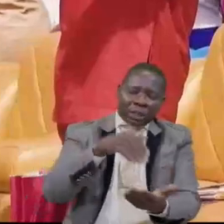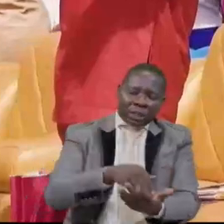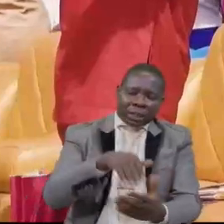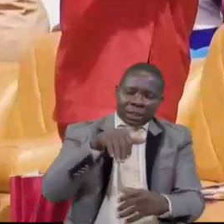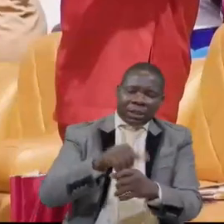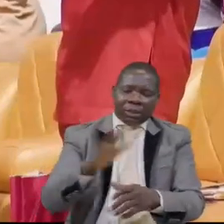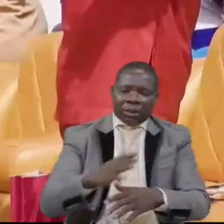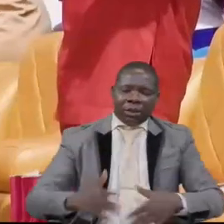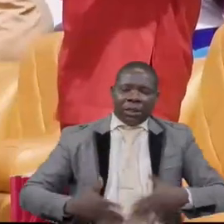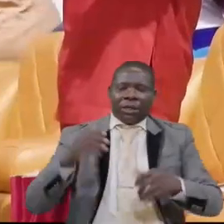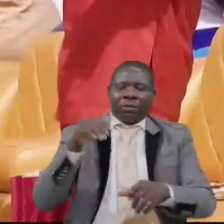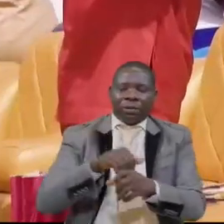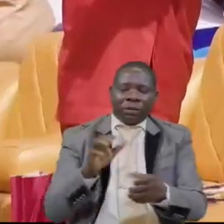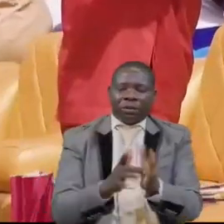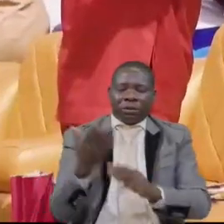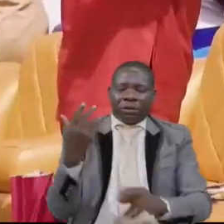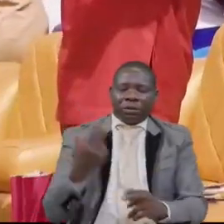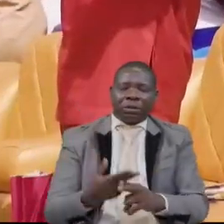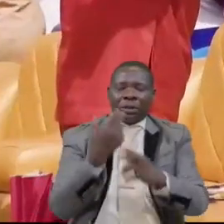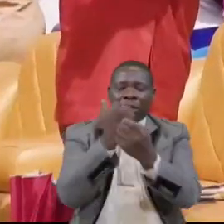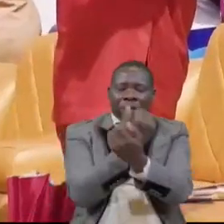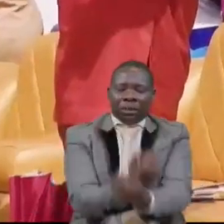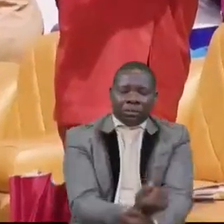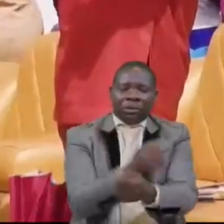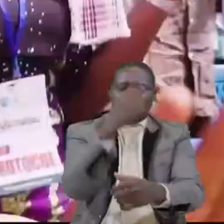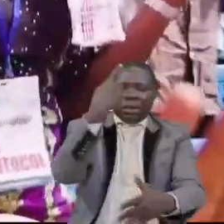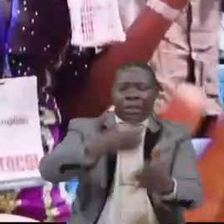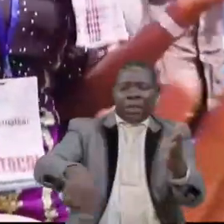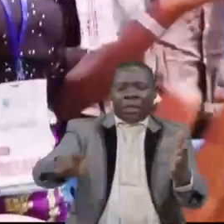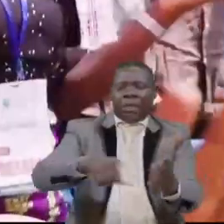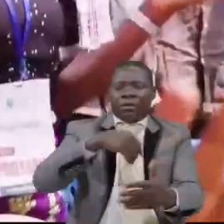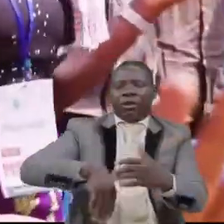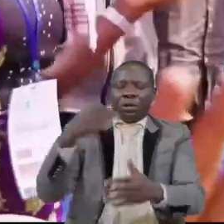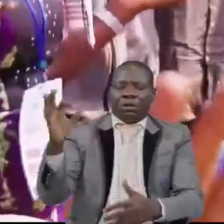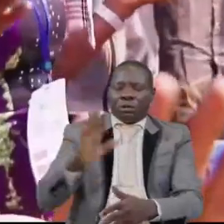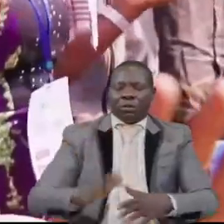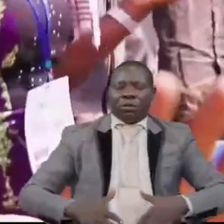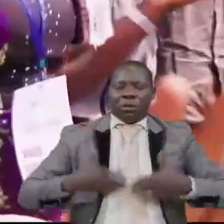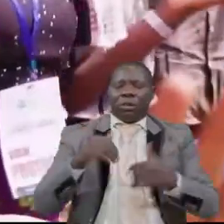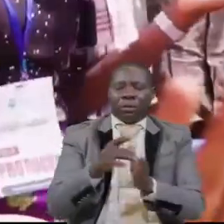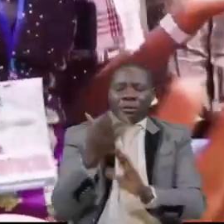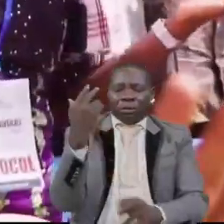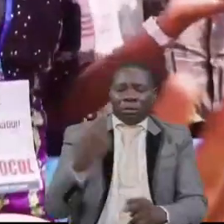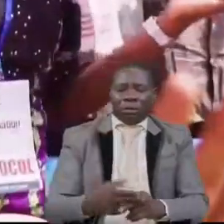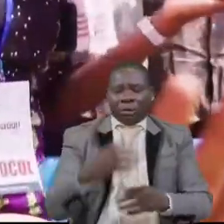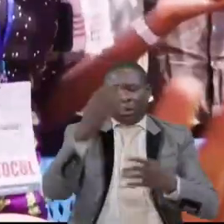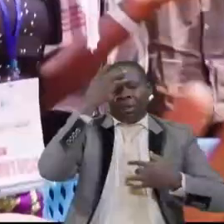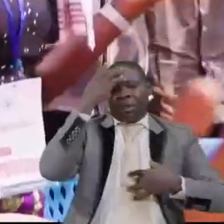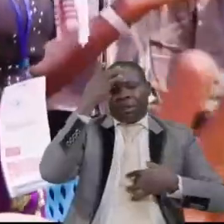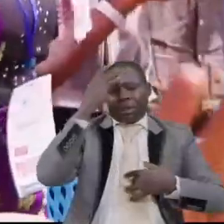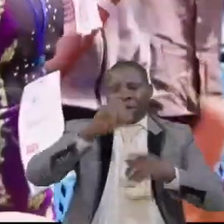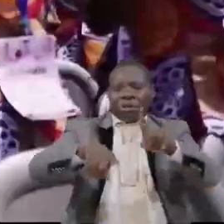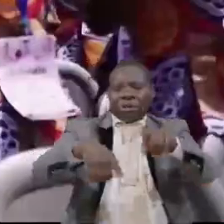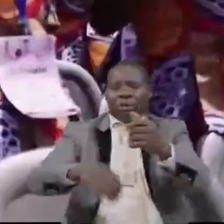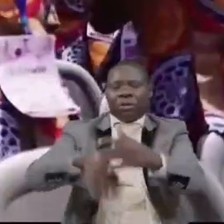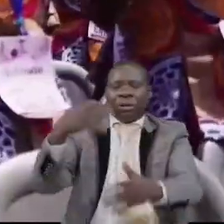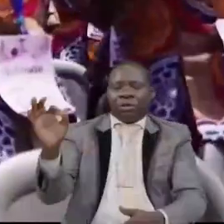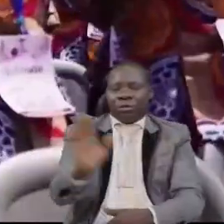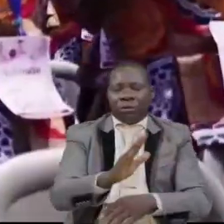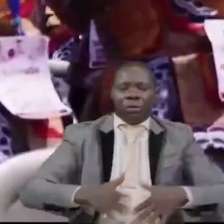vie la défaite annulée de ta vie la maladie Ôé de ta